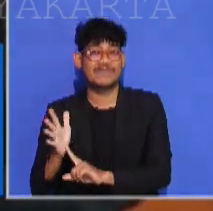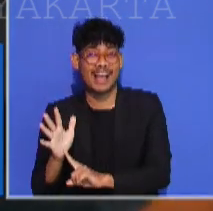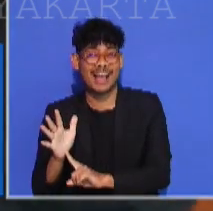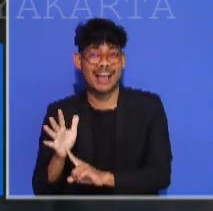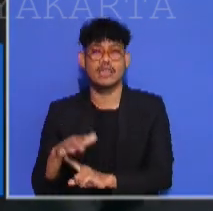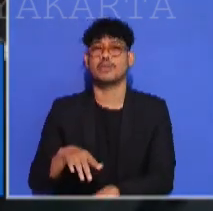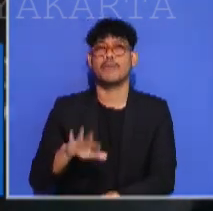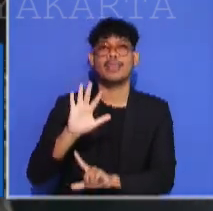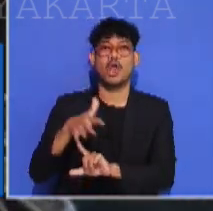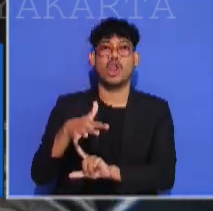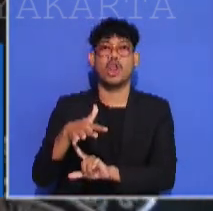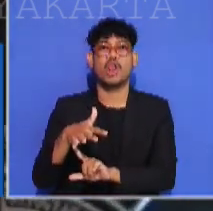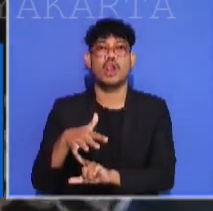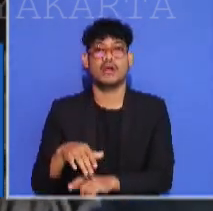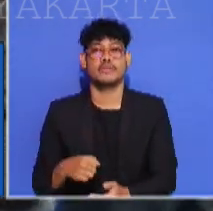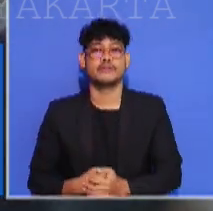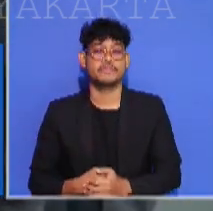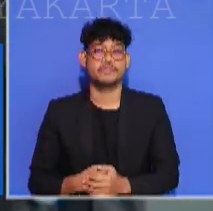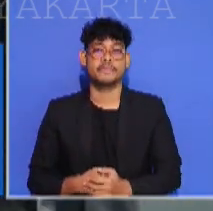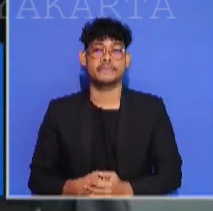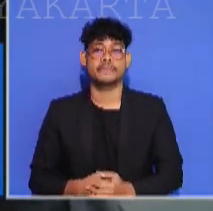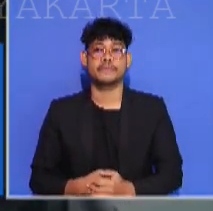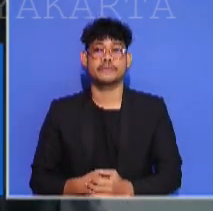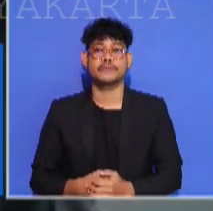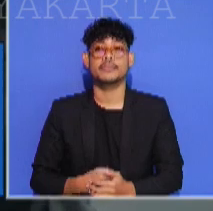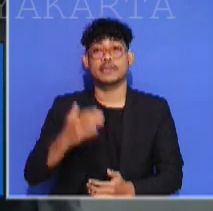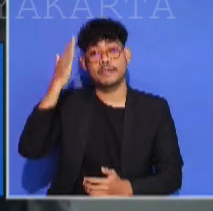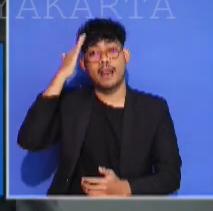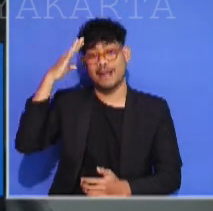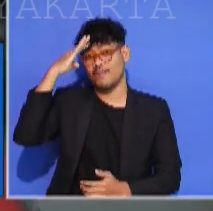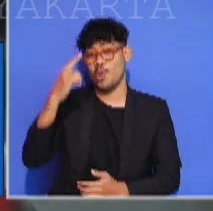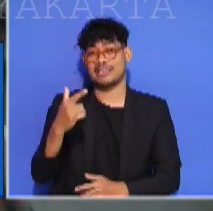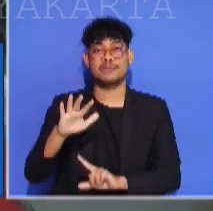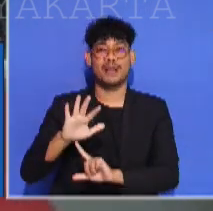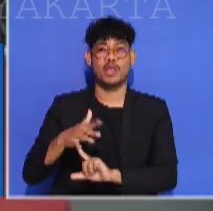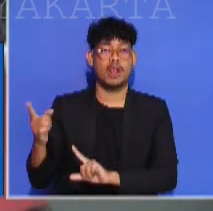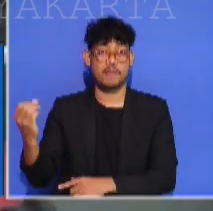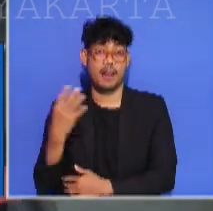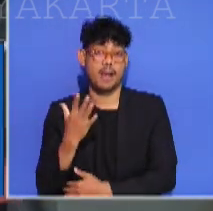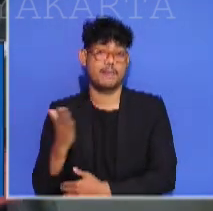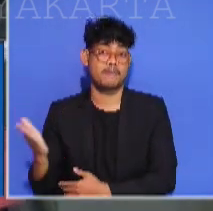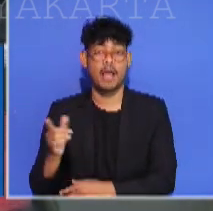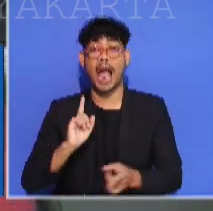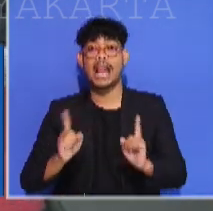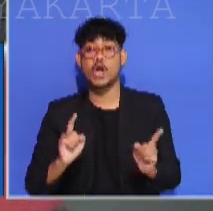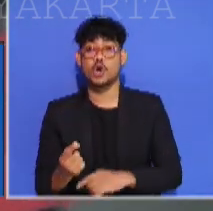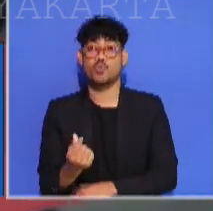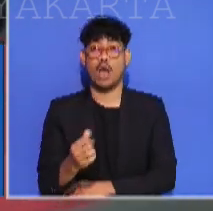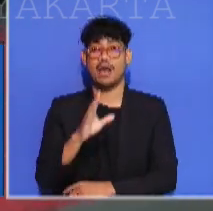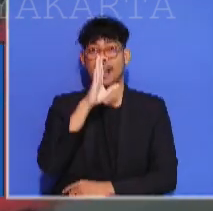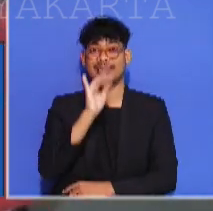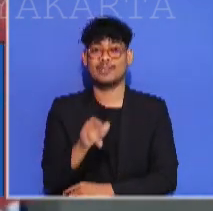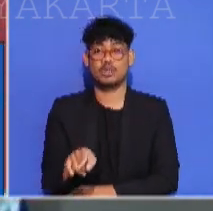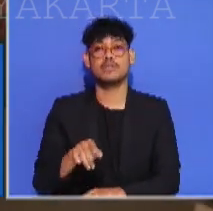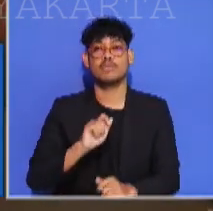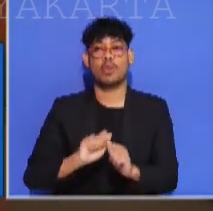berstatus sebagai mahasiswa. Kasat Reskrim Polres Bantul AKP Dian Purnomo menyampaikan bahwa uang palsu yang dimaksud dibuat sendiri